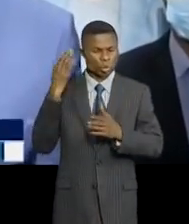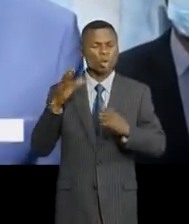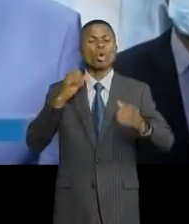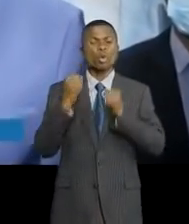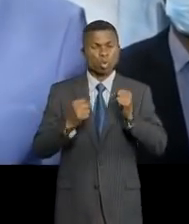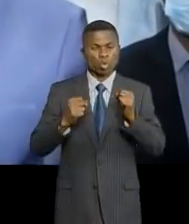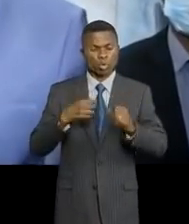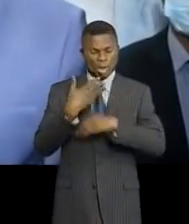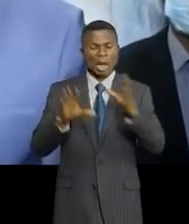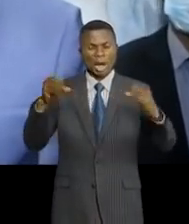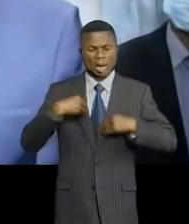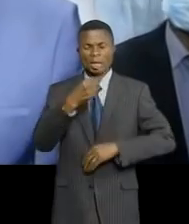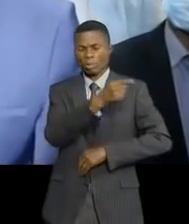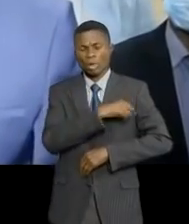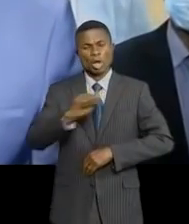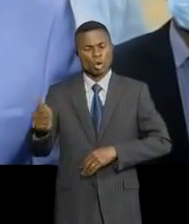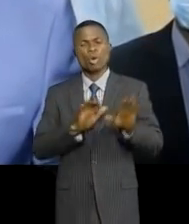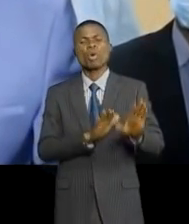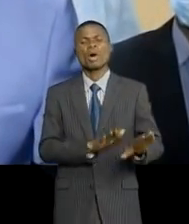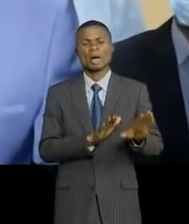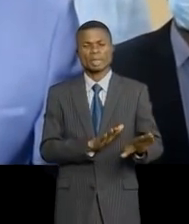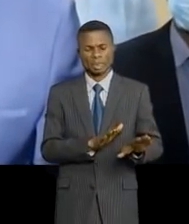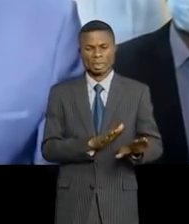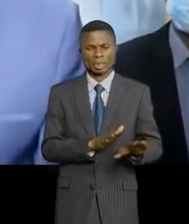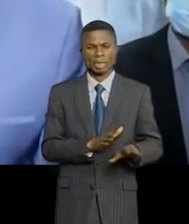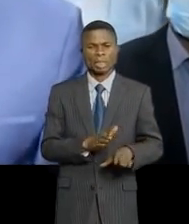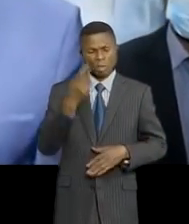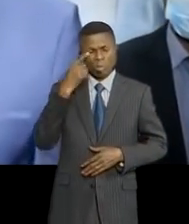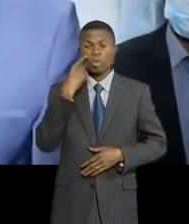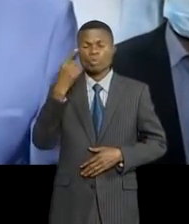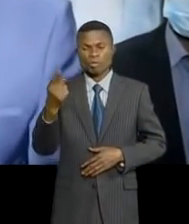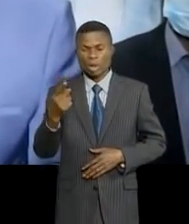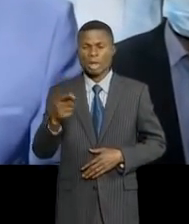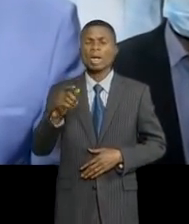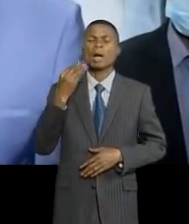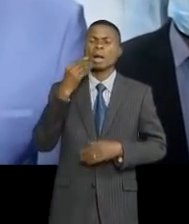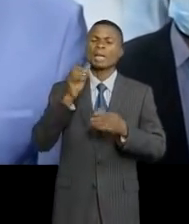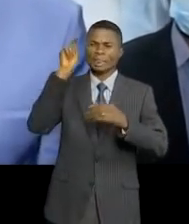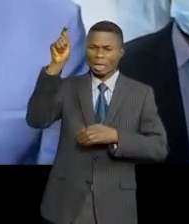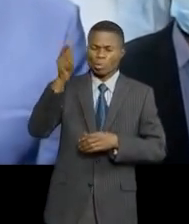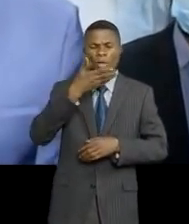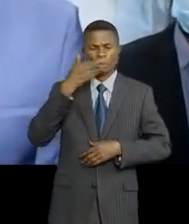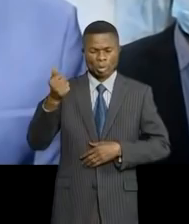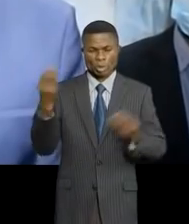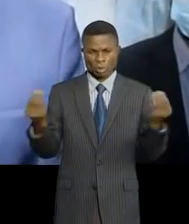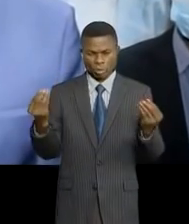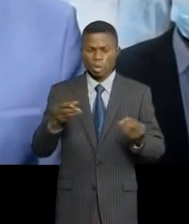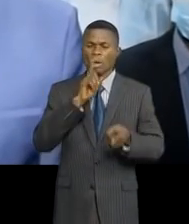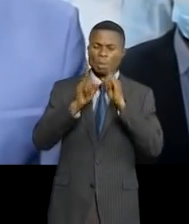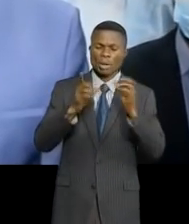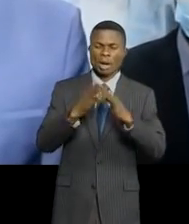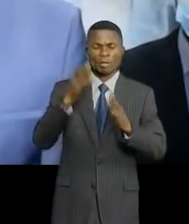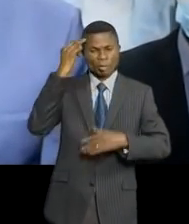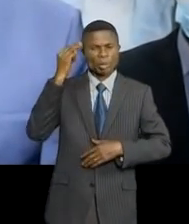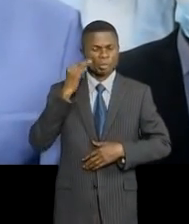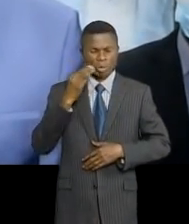ceux qui attendent que ceux qui l'ont fait puissent avoir un bon témoignage par rapport à ça. C'est comme ça que nous avons eu échanger avec le ministre